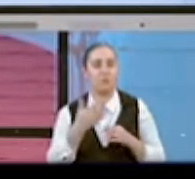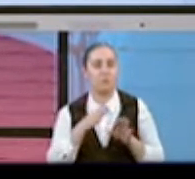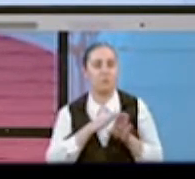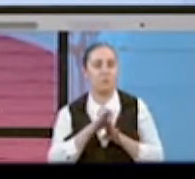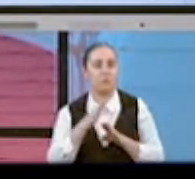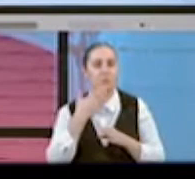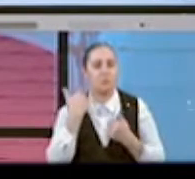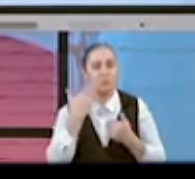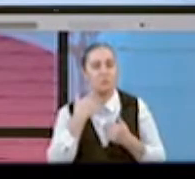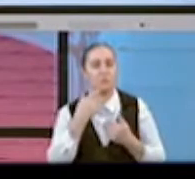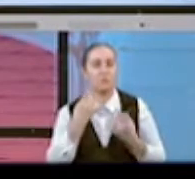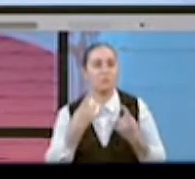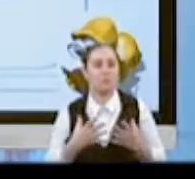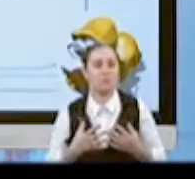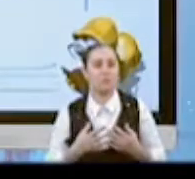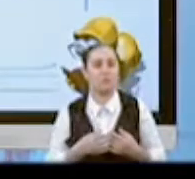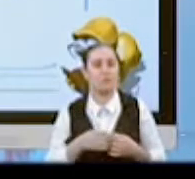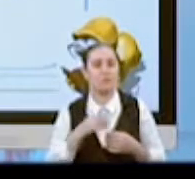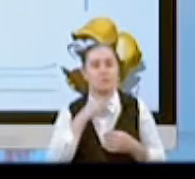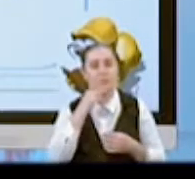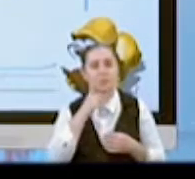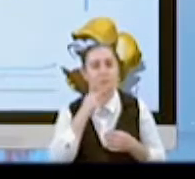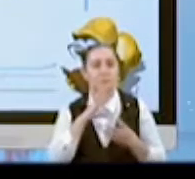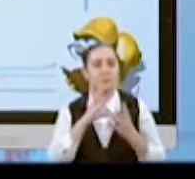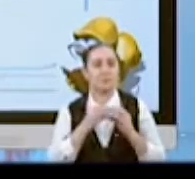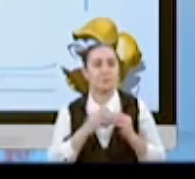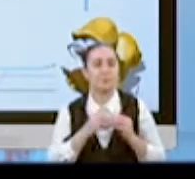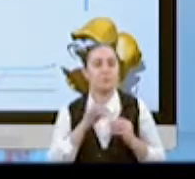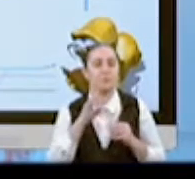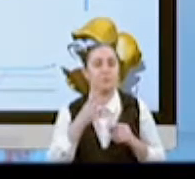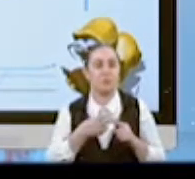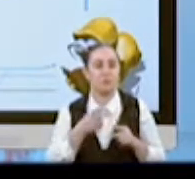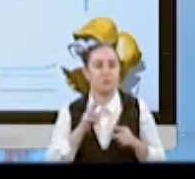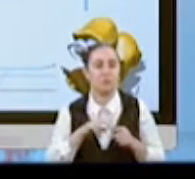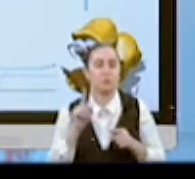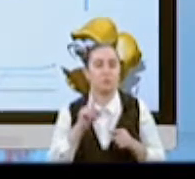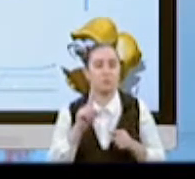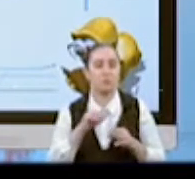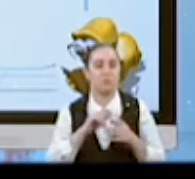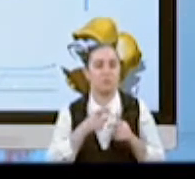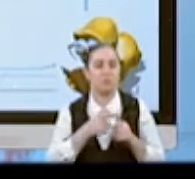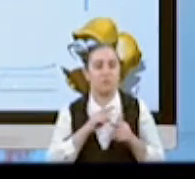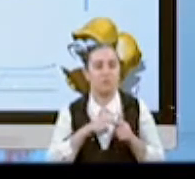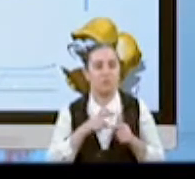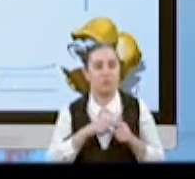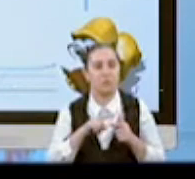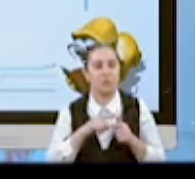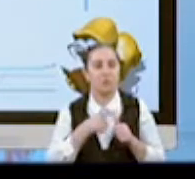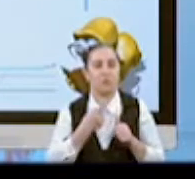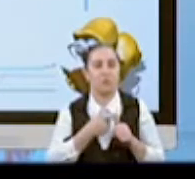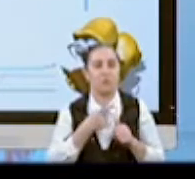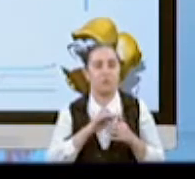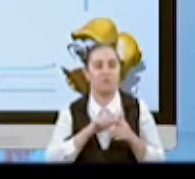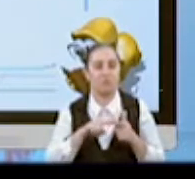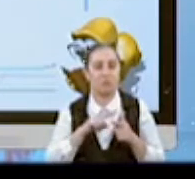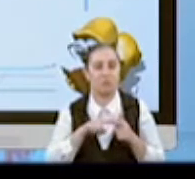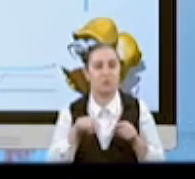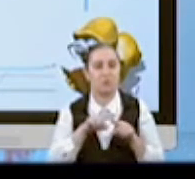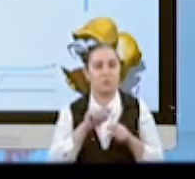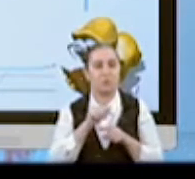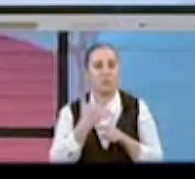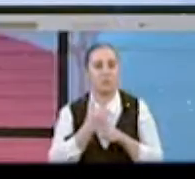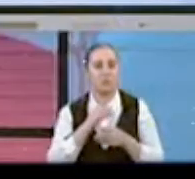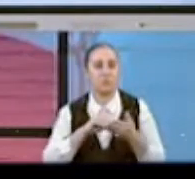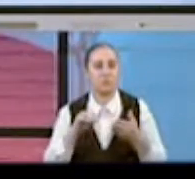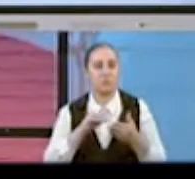очень легко и просто. Обратите внимание на то, что фамилии учеников вы также будете записывать заглавной